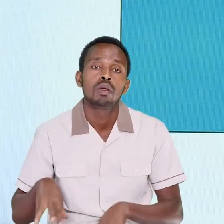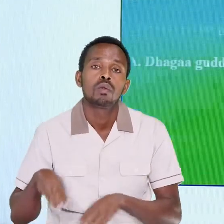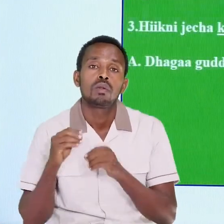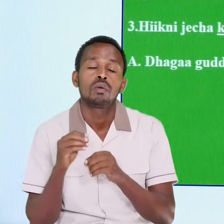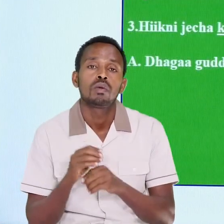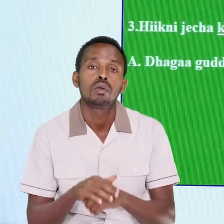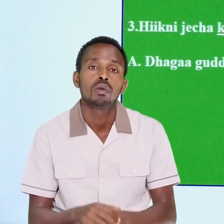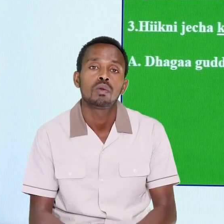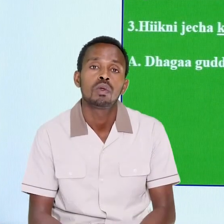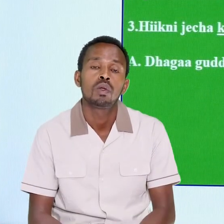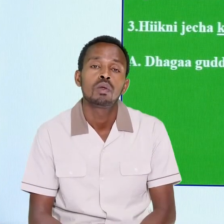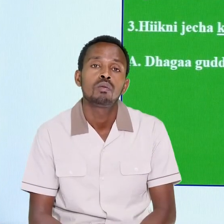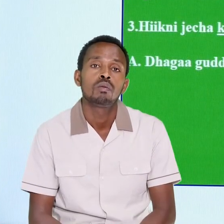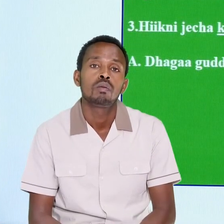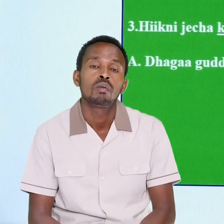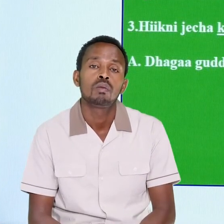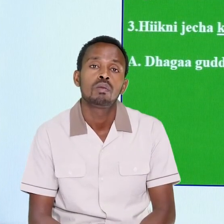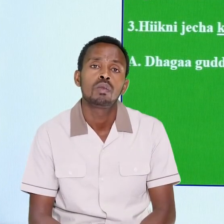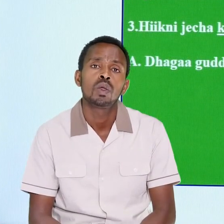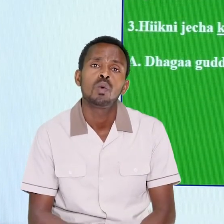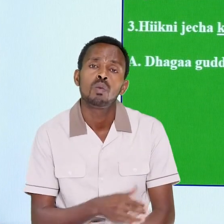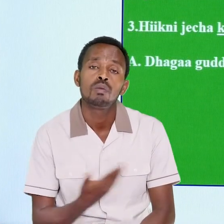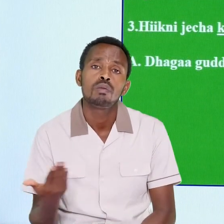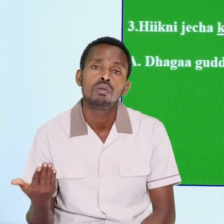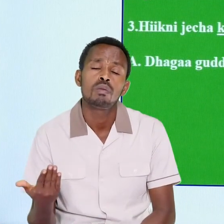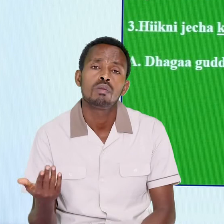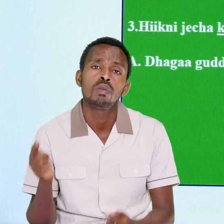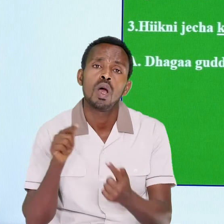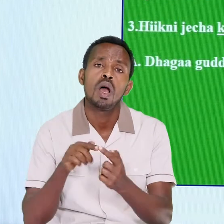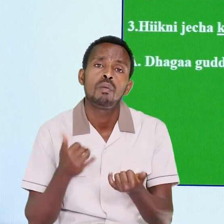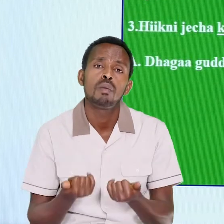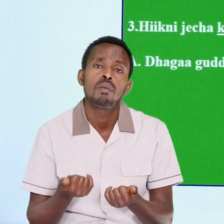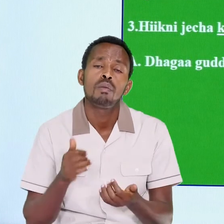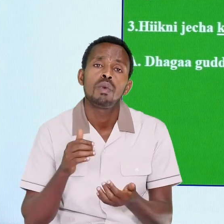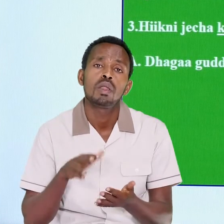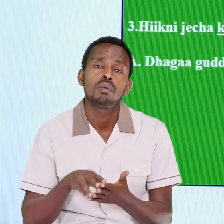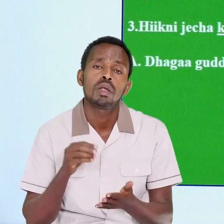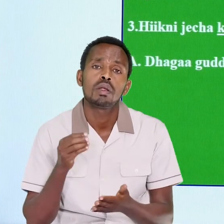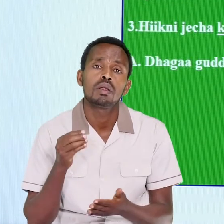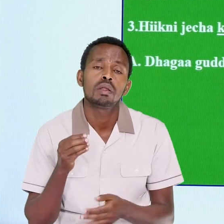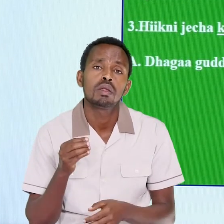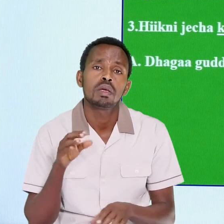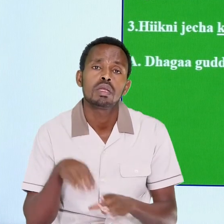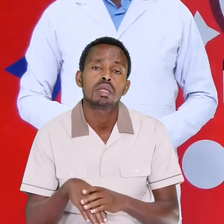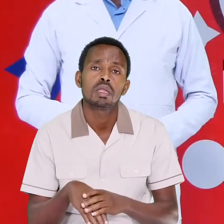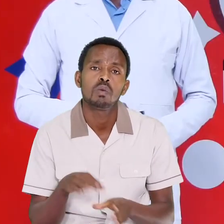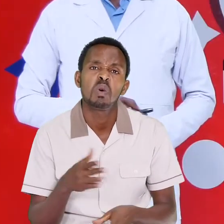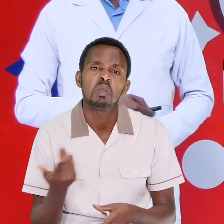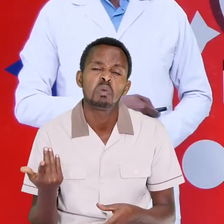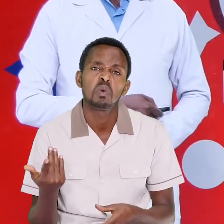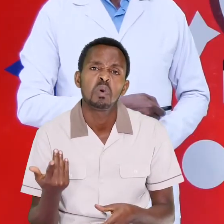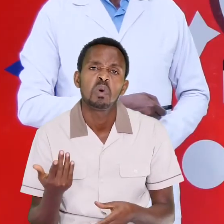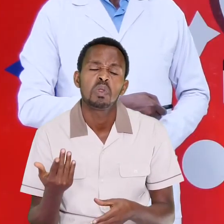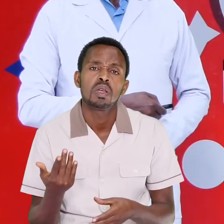Barattoota, mee waan hanga ammaatti baranne keessatti wantoota isinii hin galle